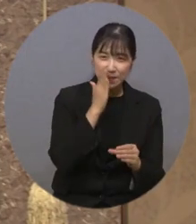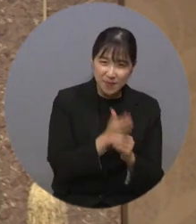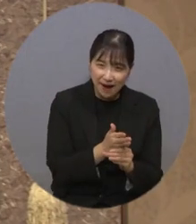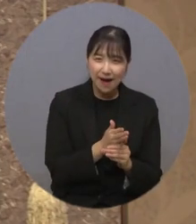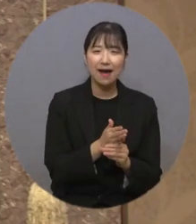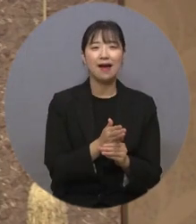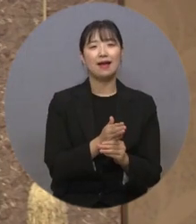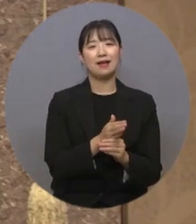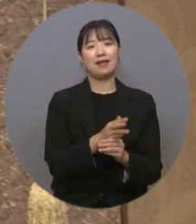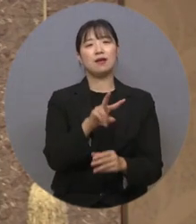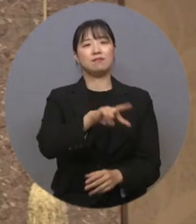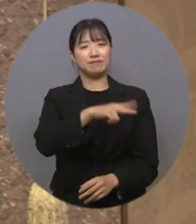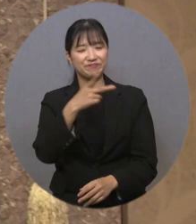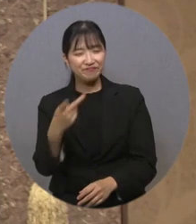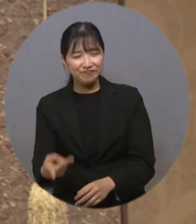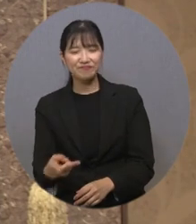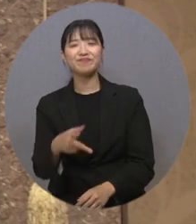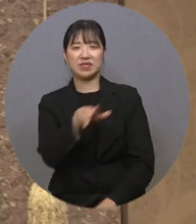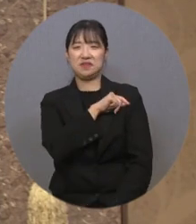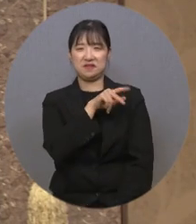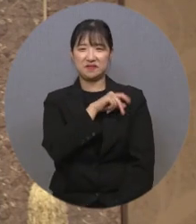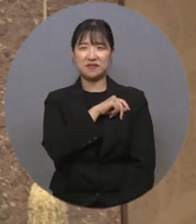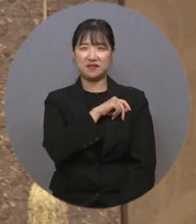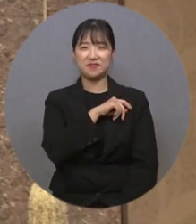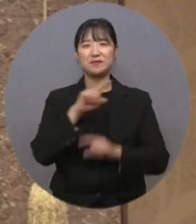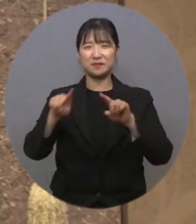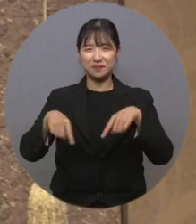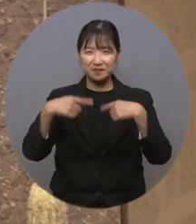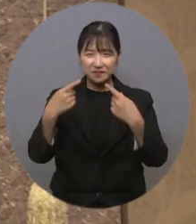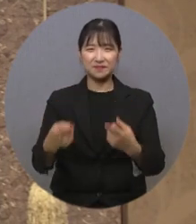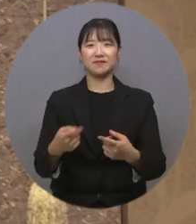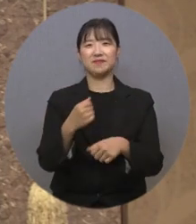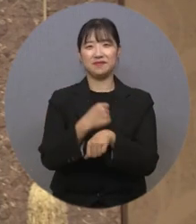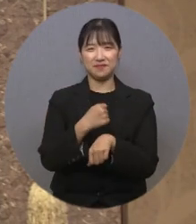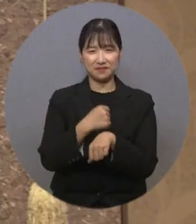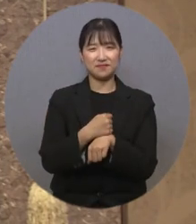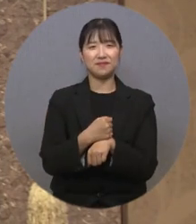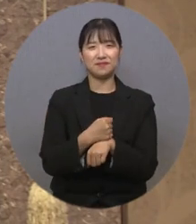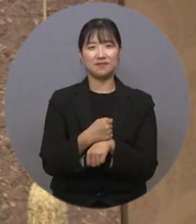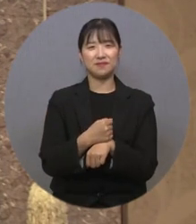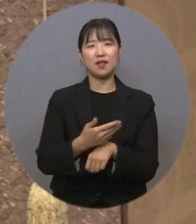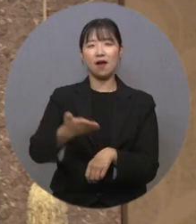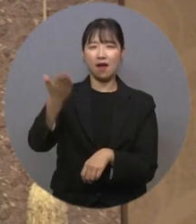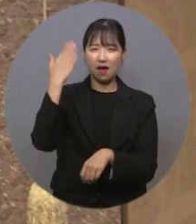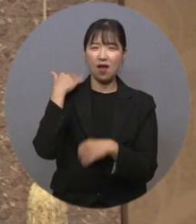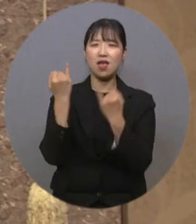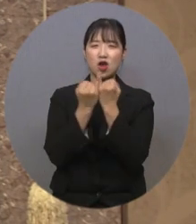하다가 결국은 경기도 의회에 입성을 해서 과거에